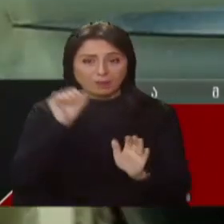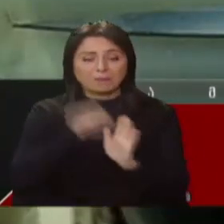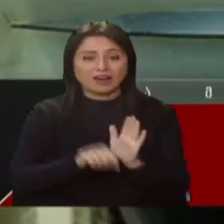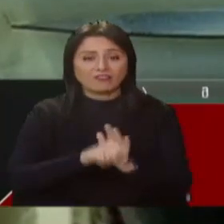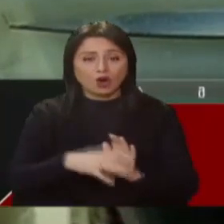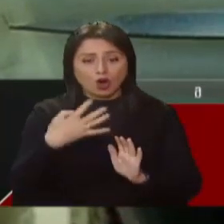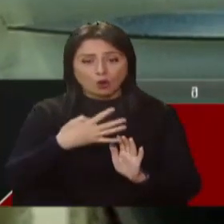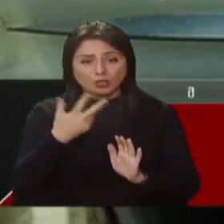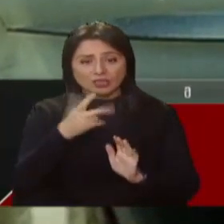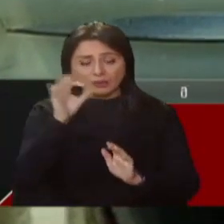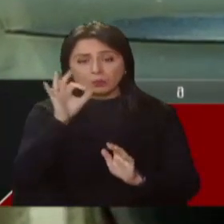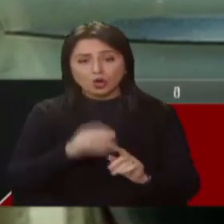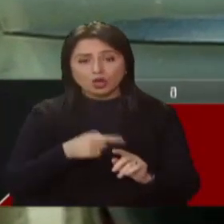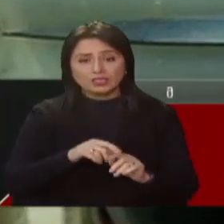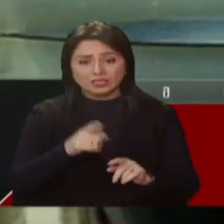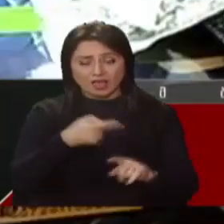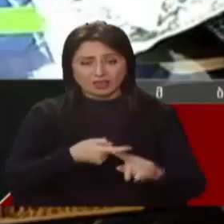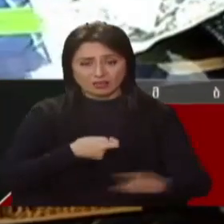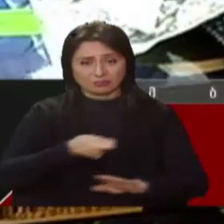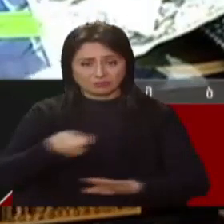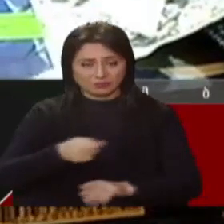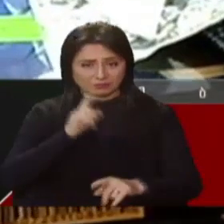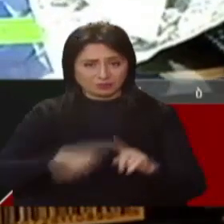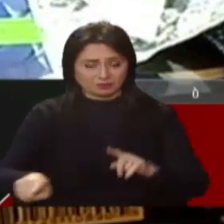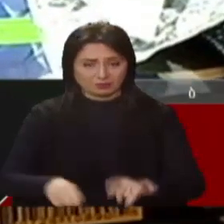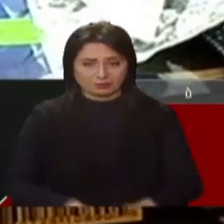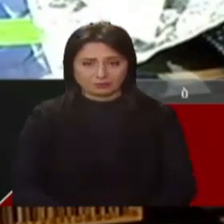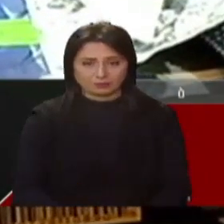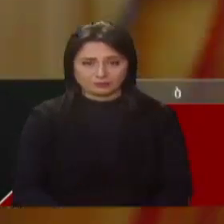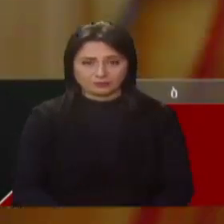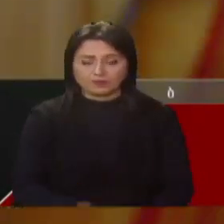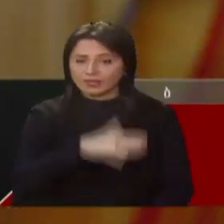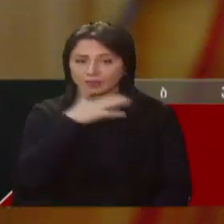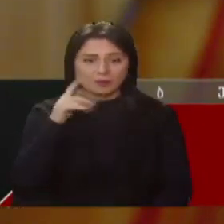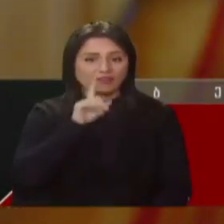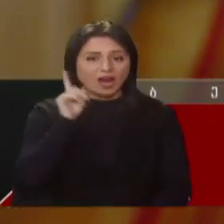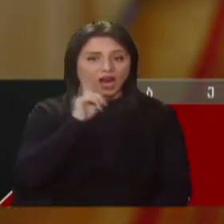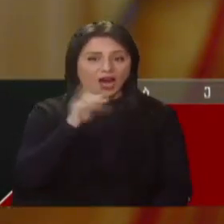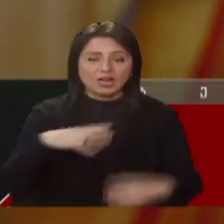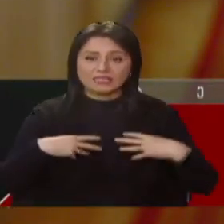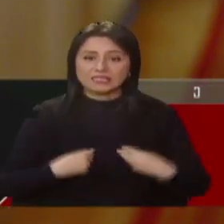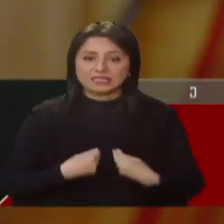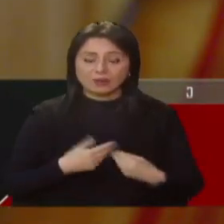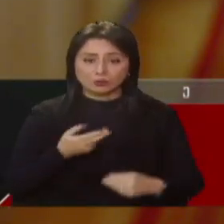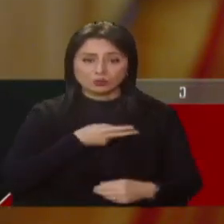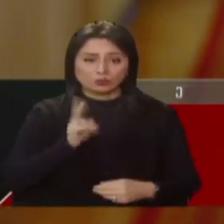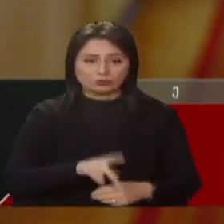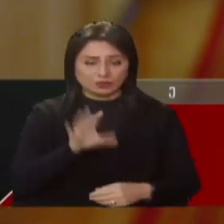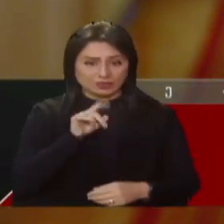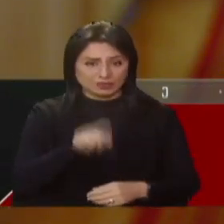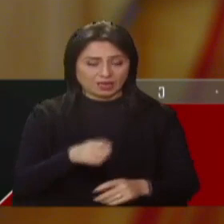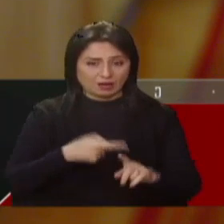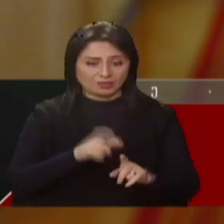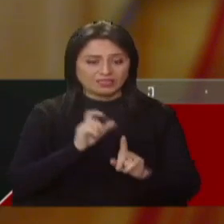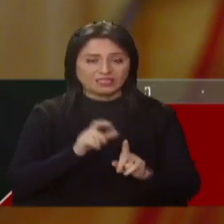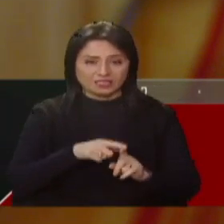bis urmuți de țamet procent și civi iar ar fi figuri repta. Beuri ახალ გაზრდა სამწუხარო შეეწირა იმ